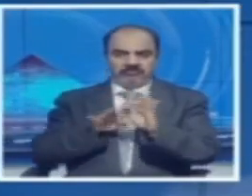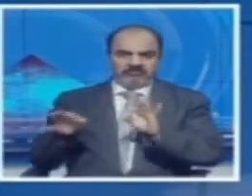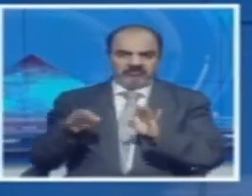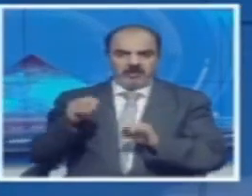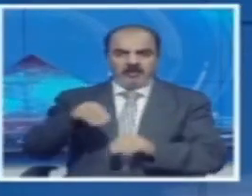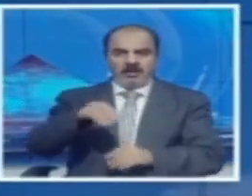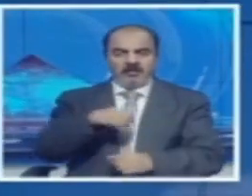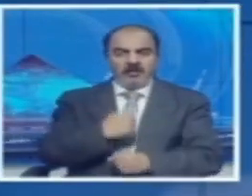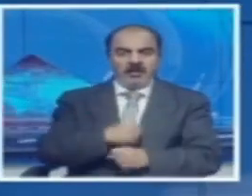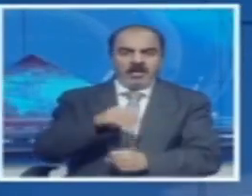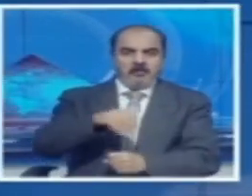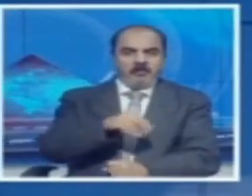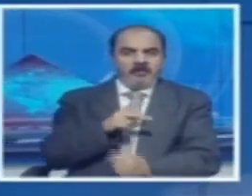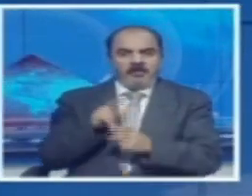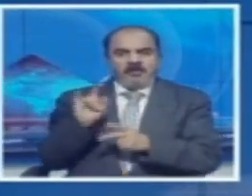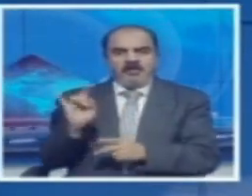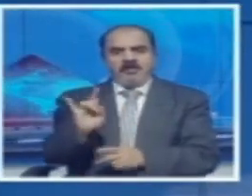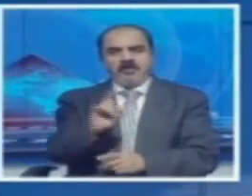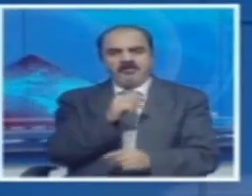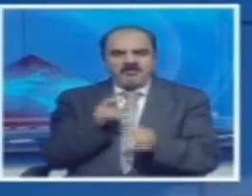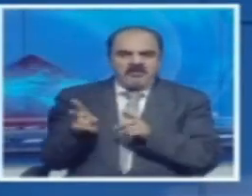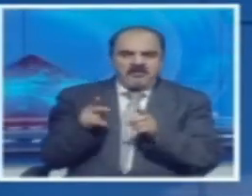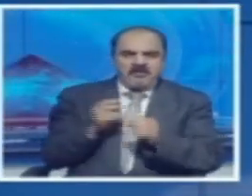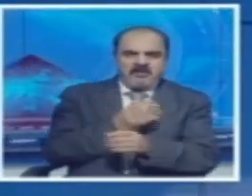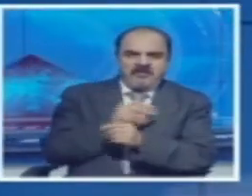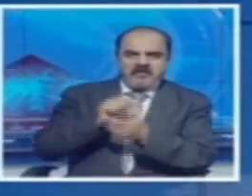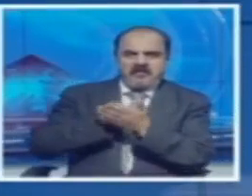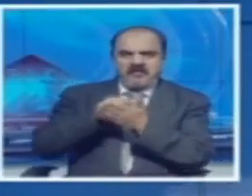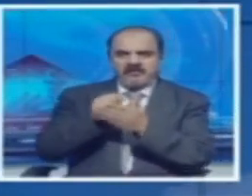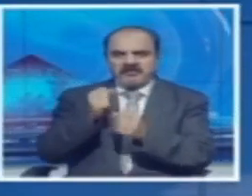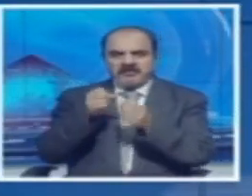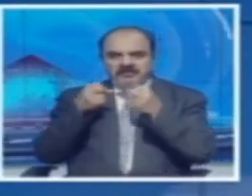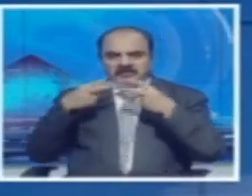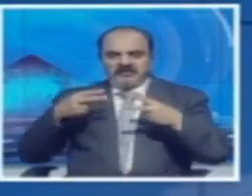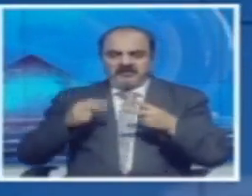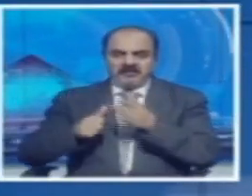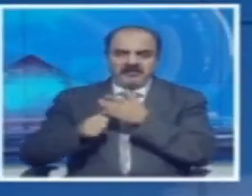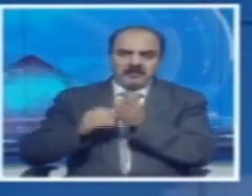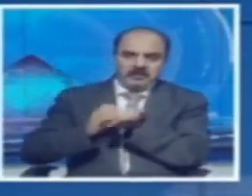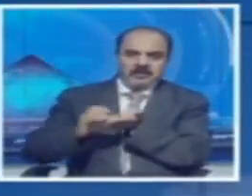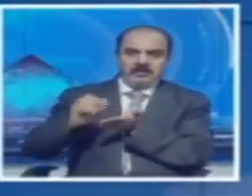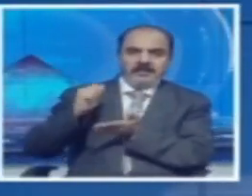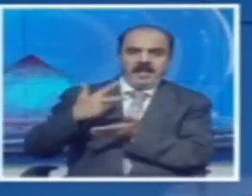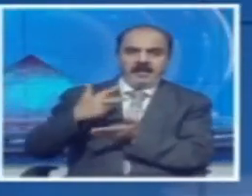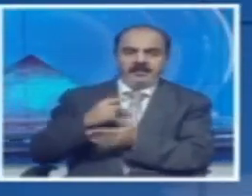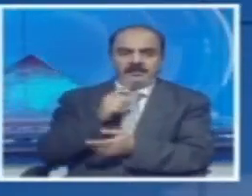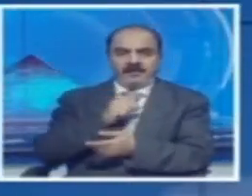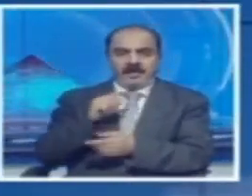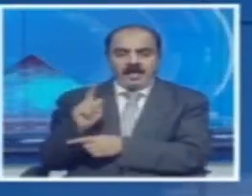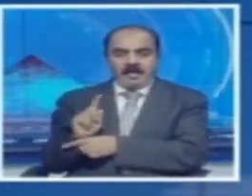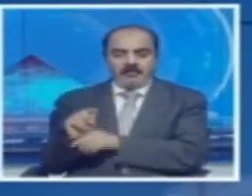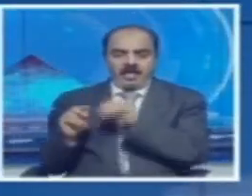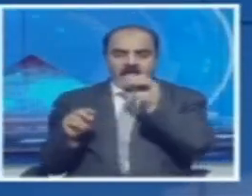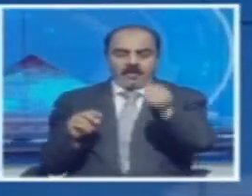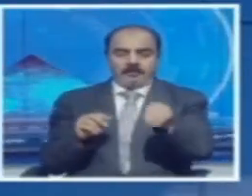العالمية. جاء ذلك خلال جولته التفقدية لمتابعة اللمسات النهائية للجزء الأول من المرحلة الثالثة من العتبة